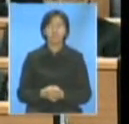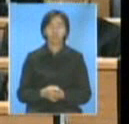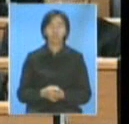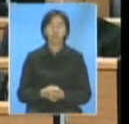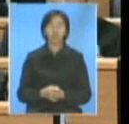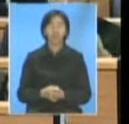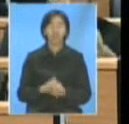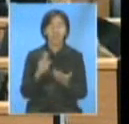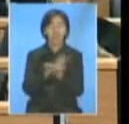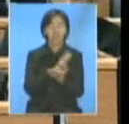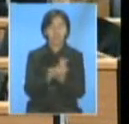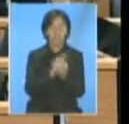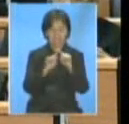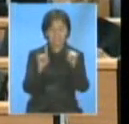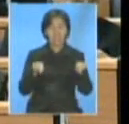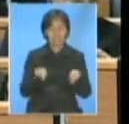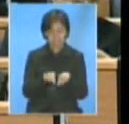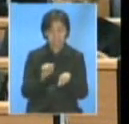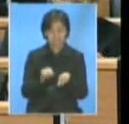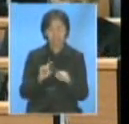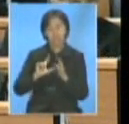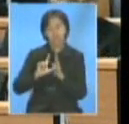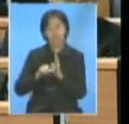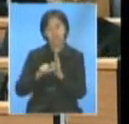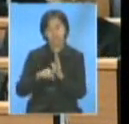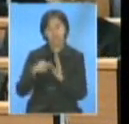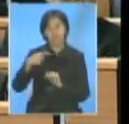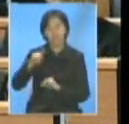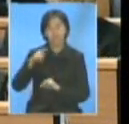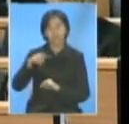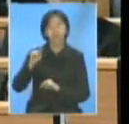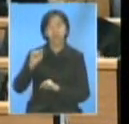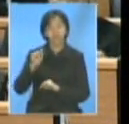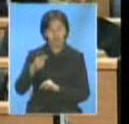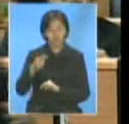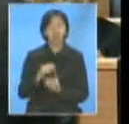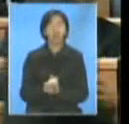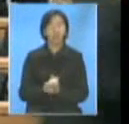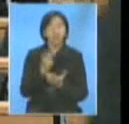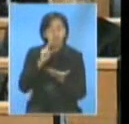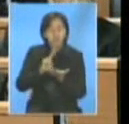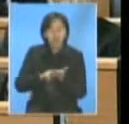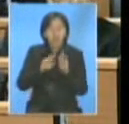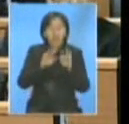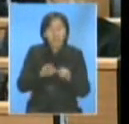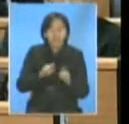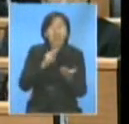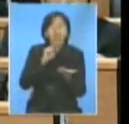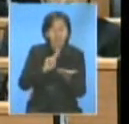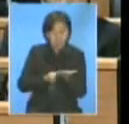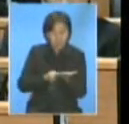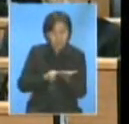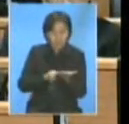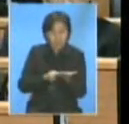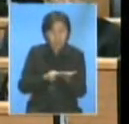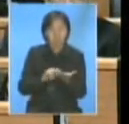เป็นเอกสารที่เลขาธิการปปท.ได้ทำหนังสือโด